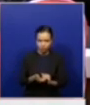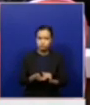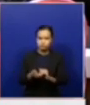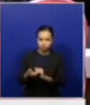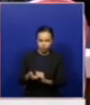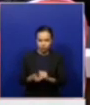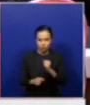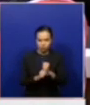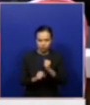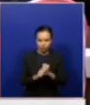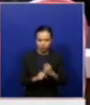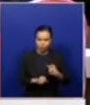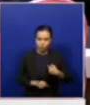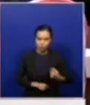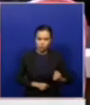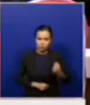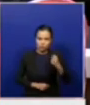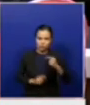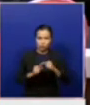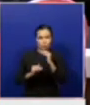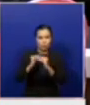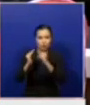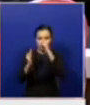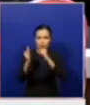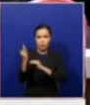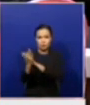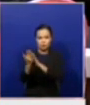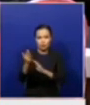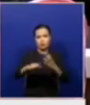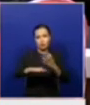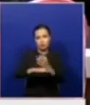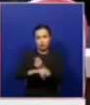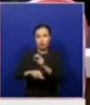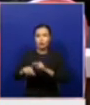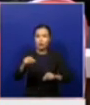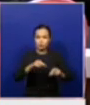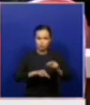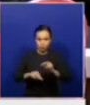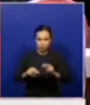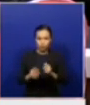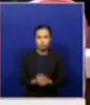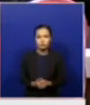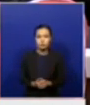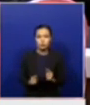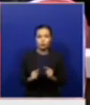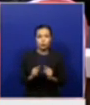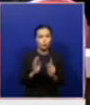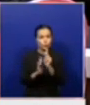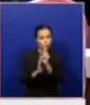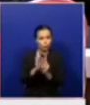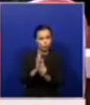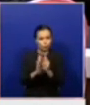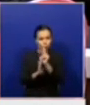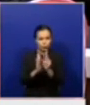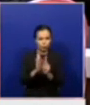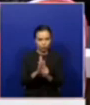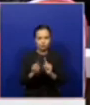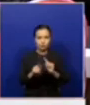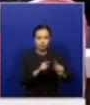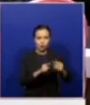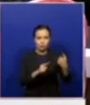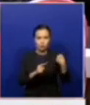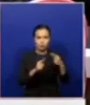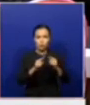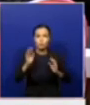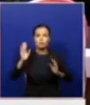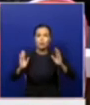างความเชื่อมั่นประเทศทางด้านการเมืองการปกครองให้กติกาที่ใช้เป็นประชาธิป